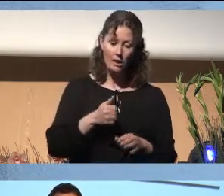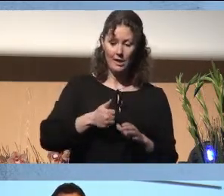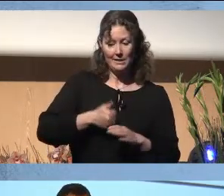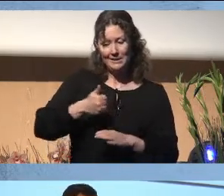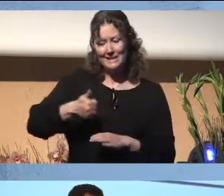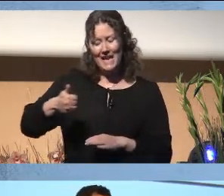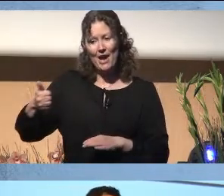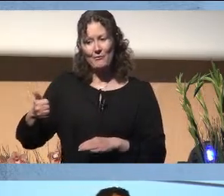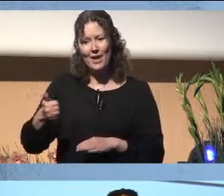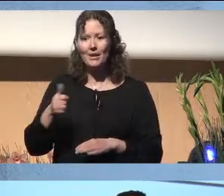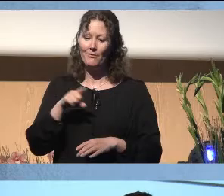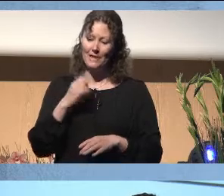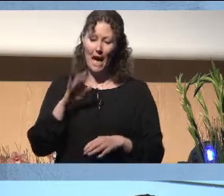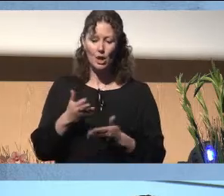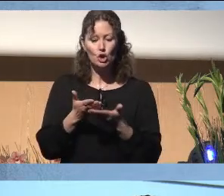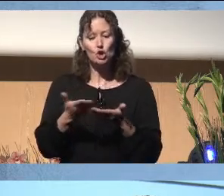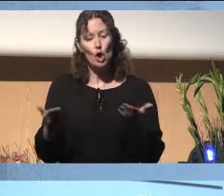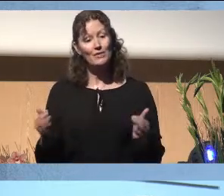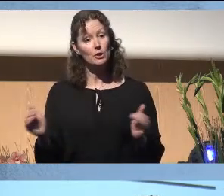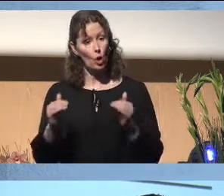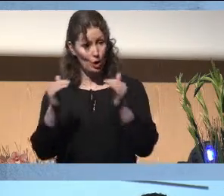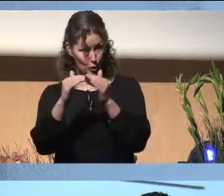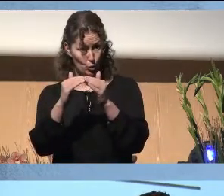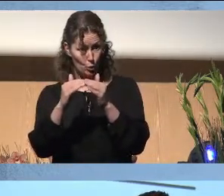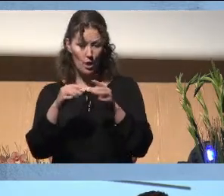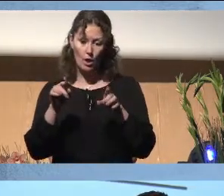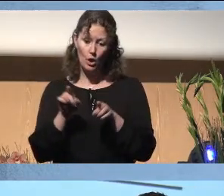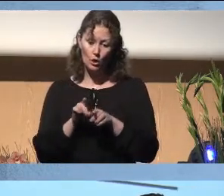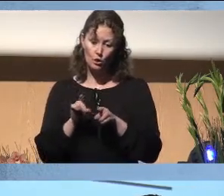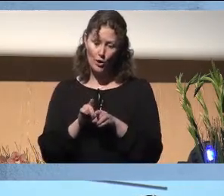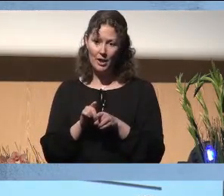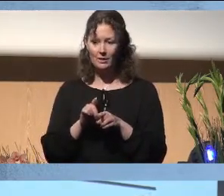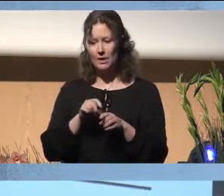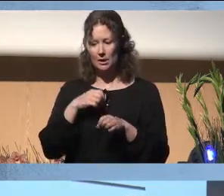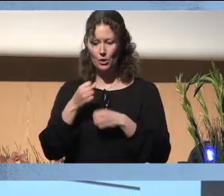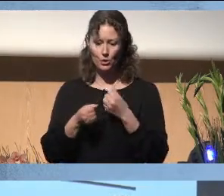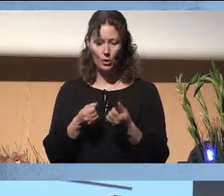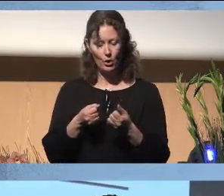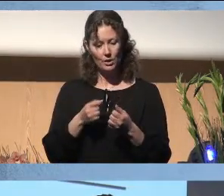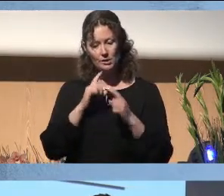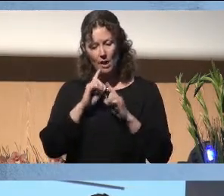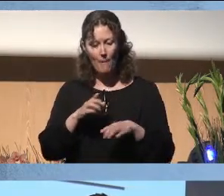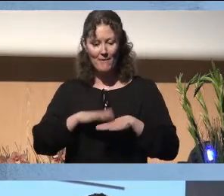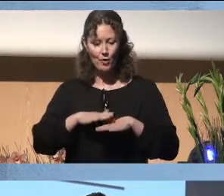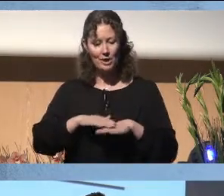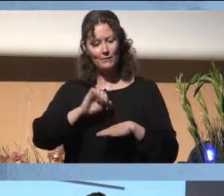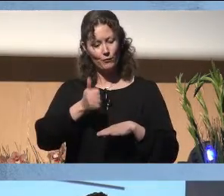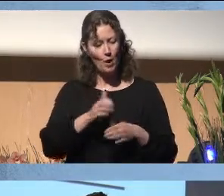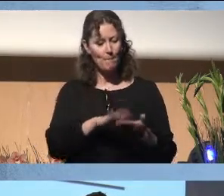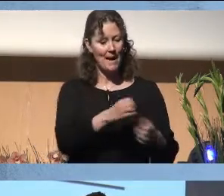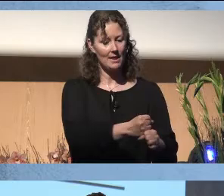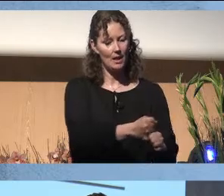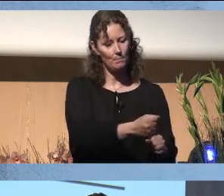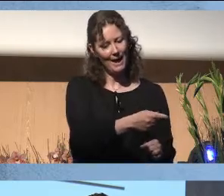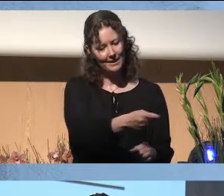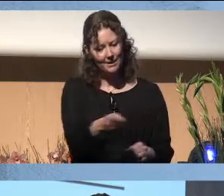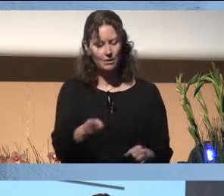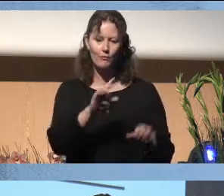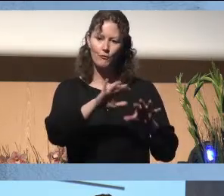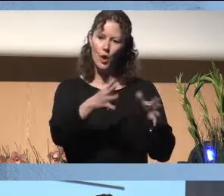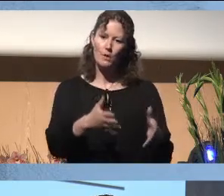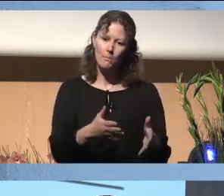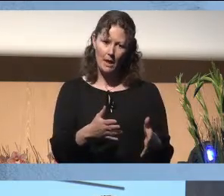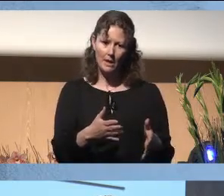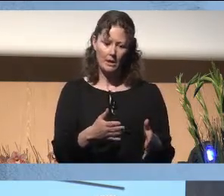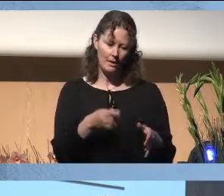är en serviceorganisation för att underlätta och skapa förutsättningar för medarbetarna att forma verksamheten på